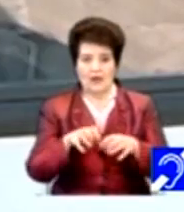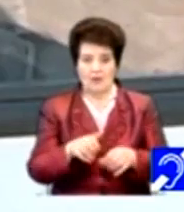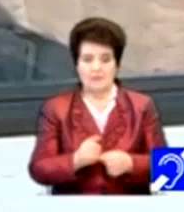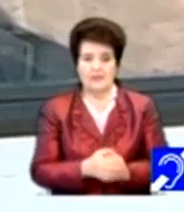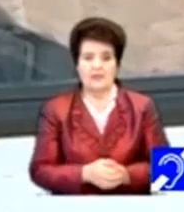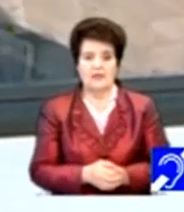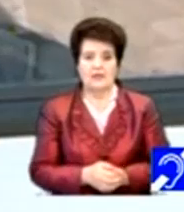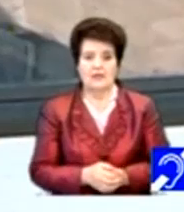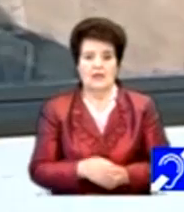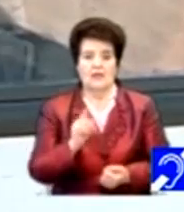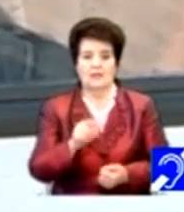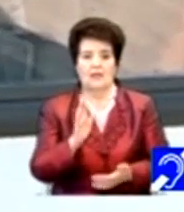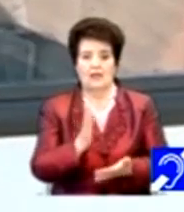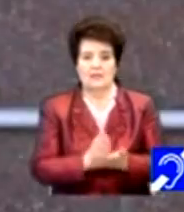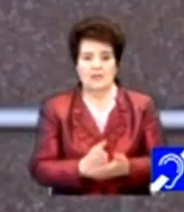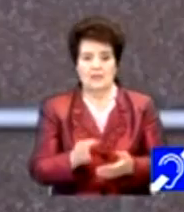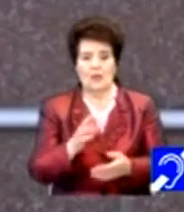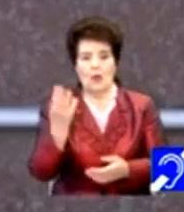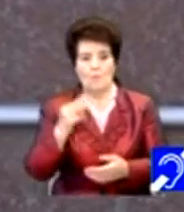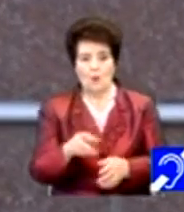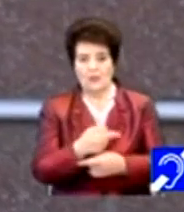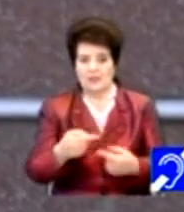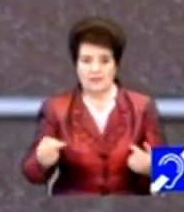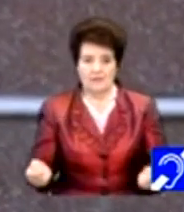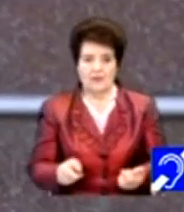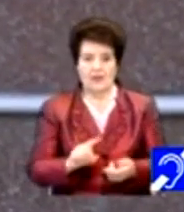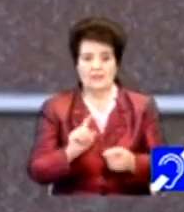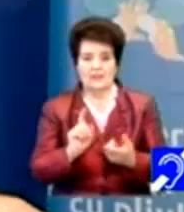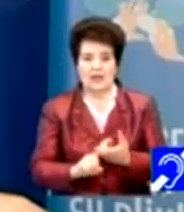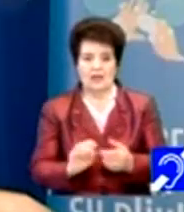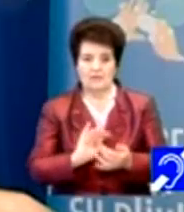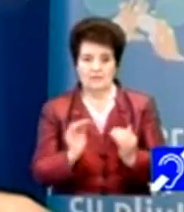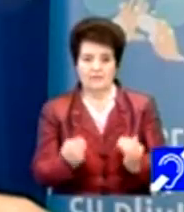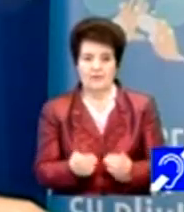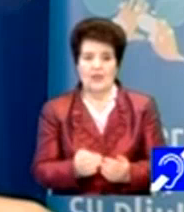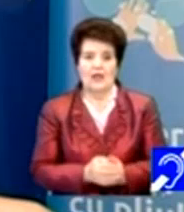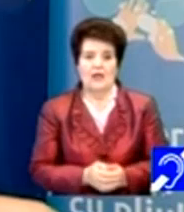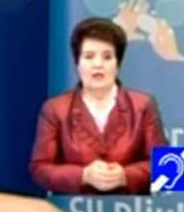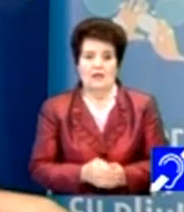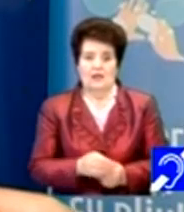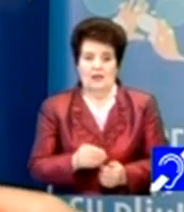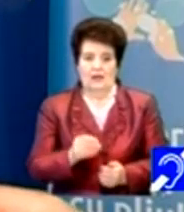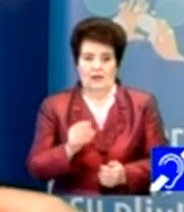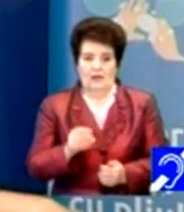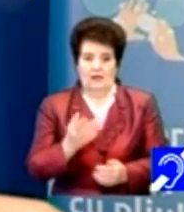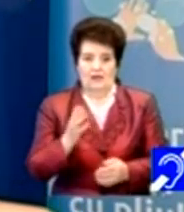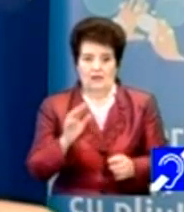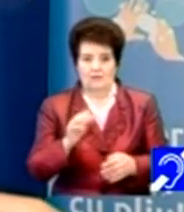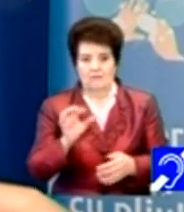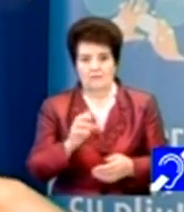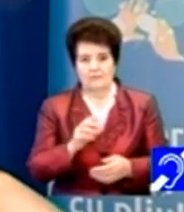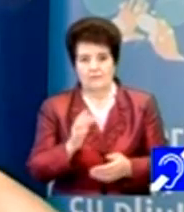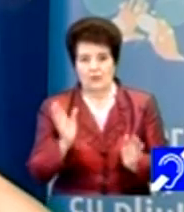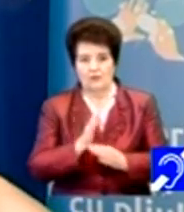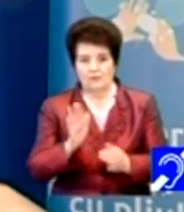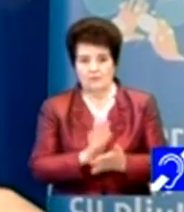fulminante. Virusul rezistă în mod diferit pe suprafețele cu care intrăm în contact. De pe suprafețele de carton, poroase și așa mai